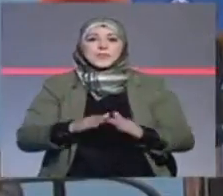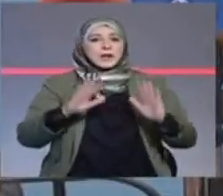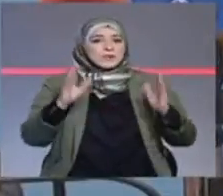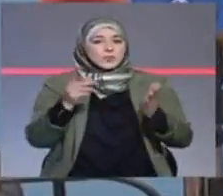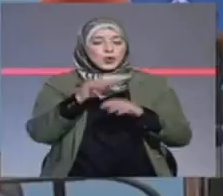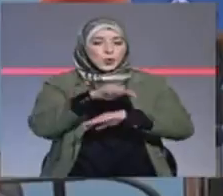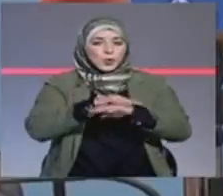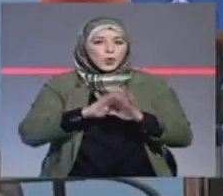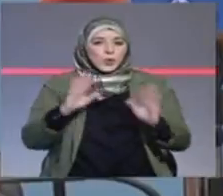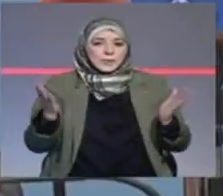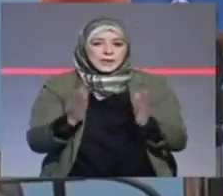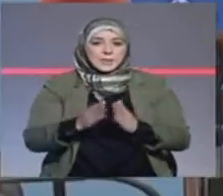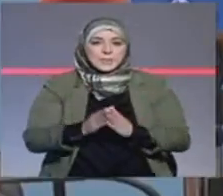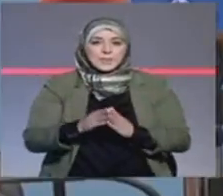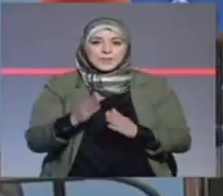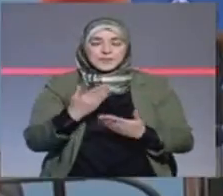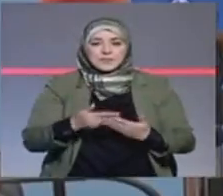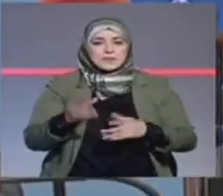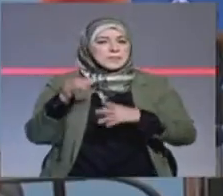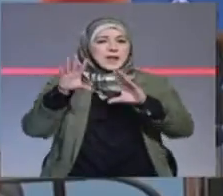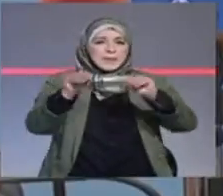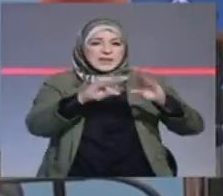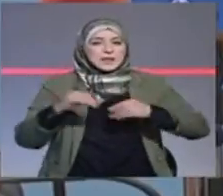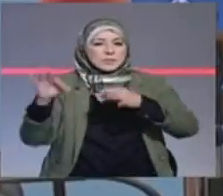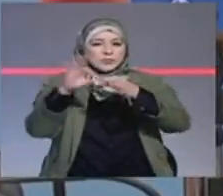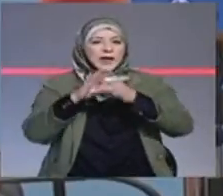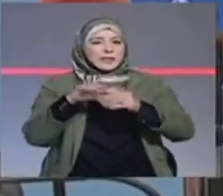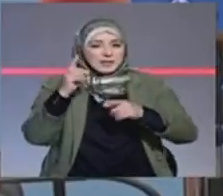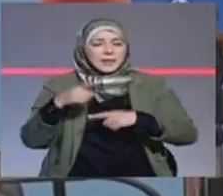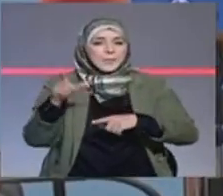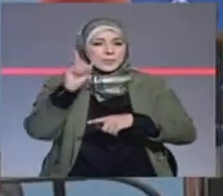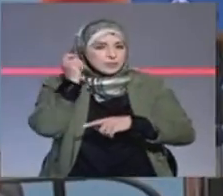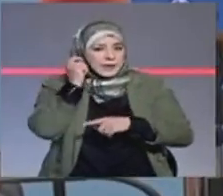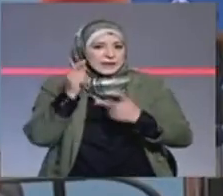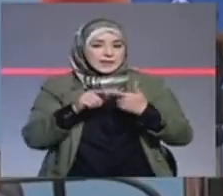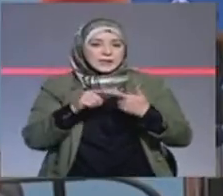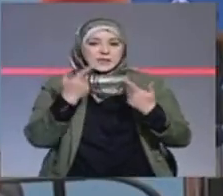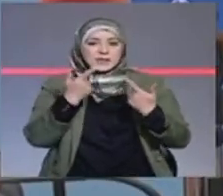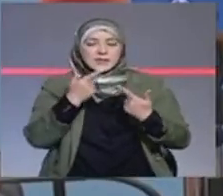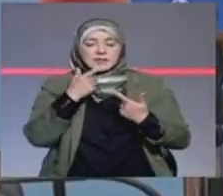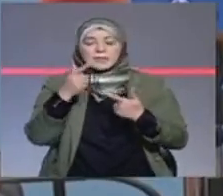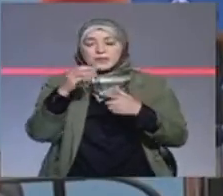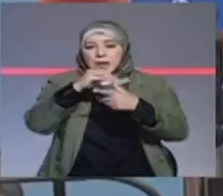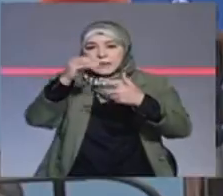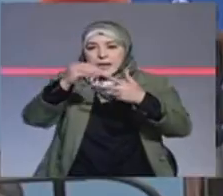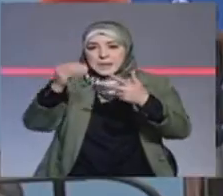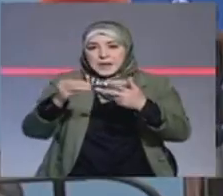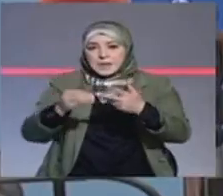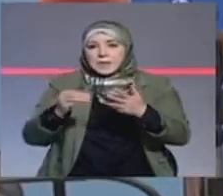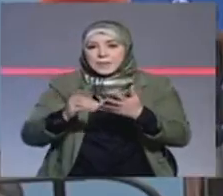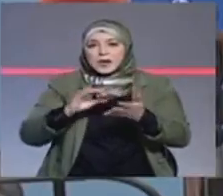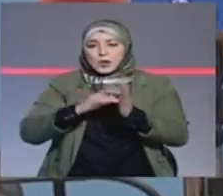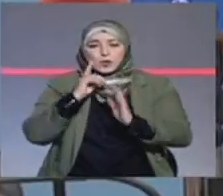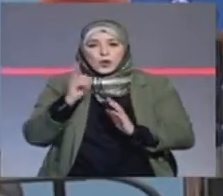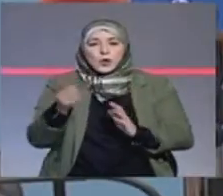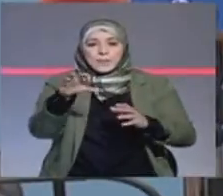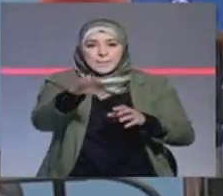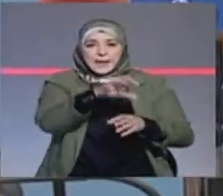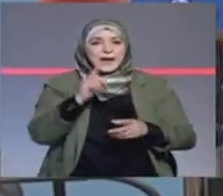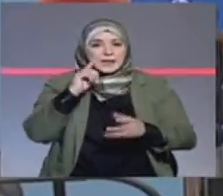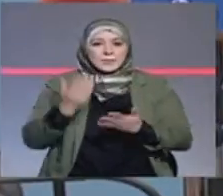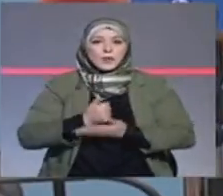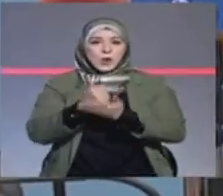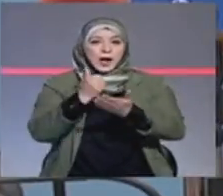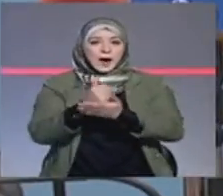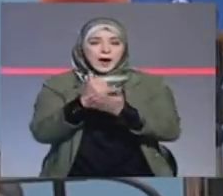من بضيف، أم العرايس، الكتار، الحاجب،